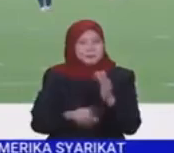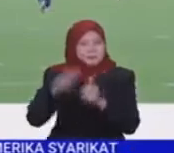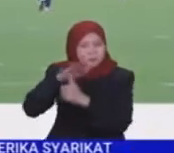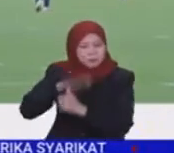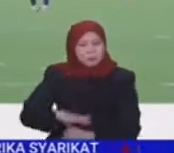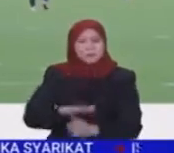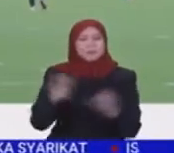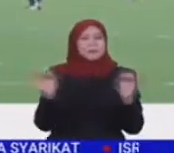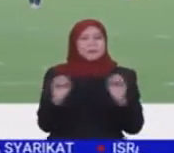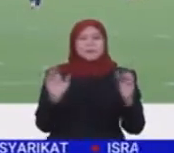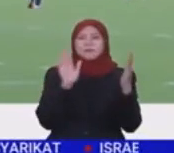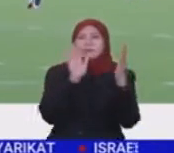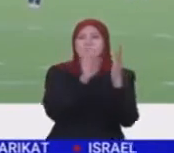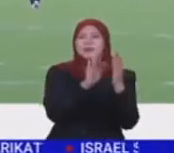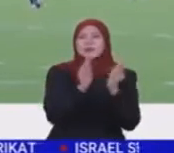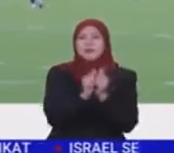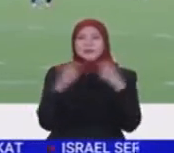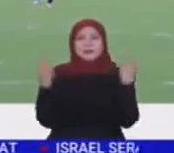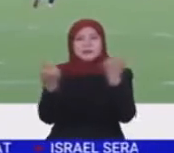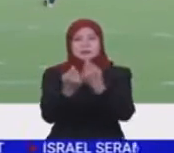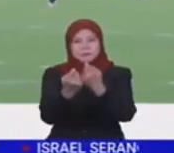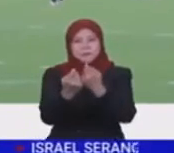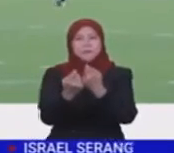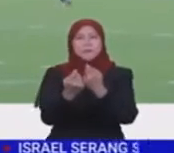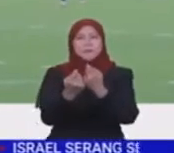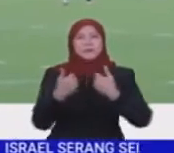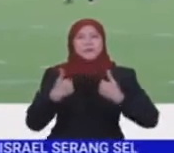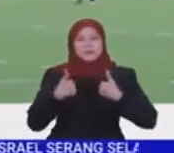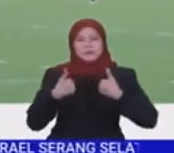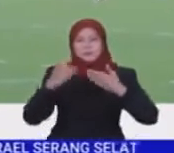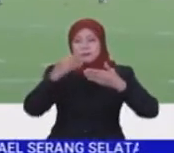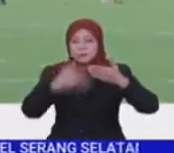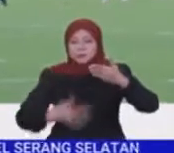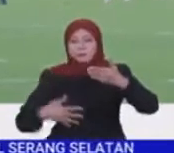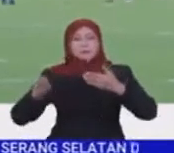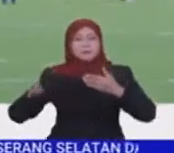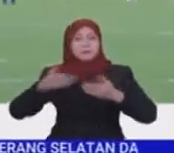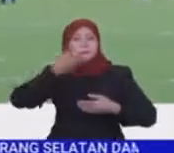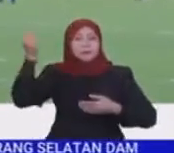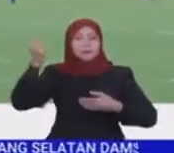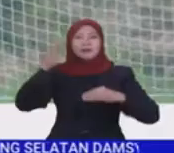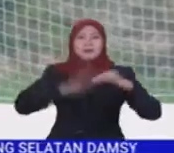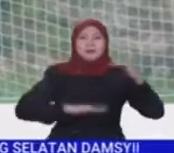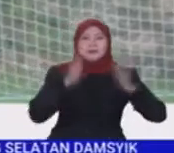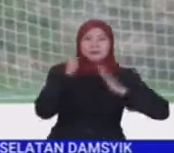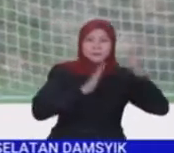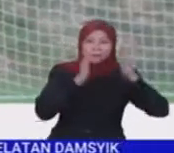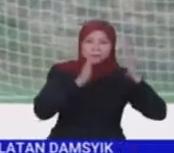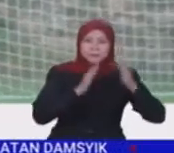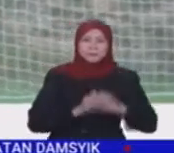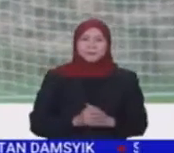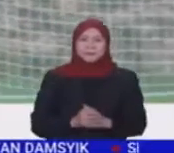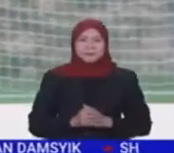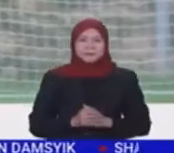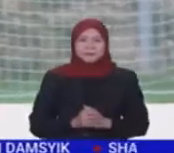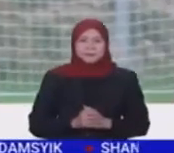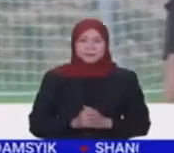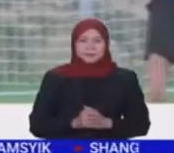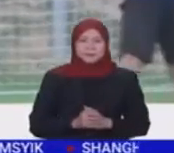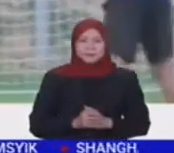tekanan untuk berhadapan pasukan-pasukan yang mempunyai ranking lebih baik daripada pasukan negara.